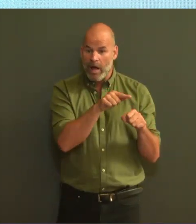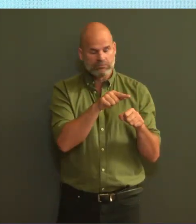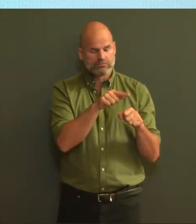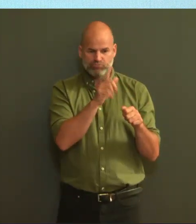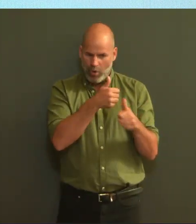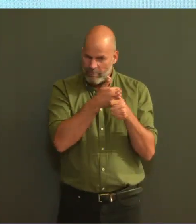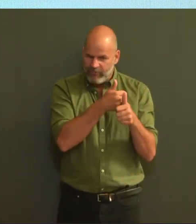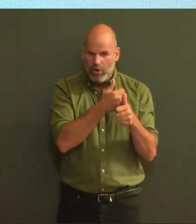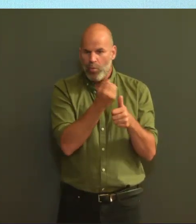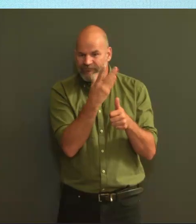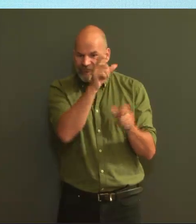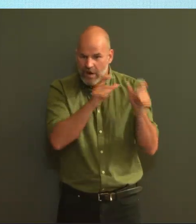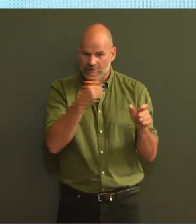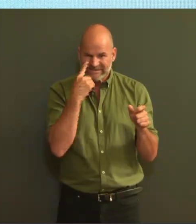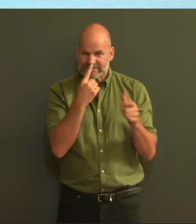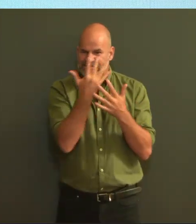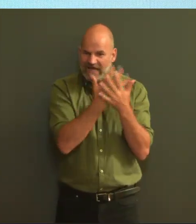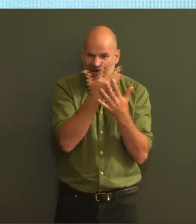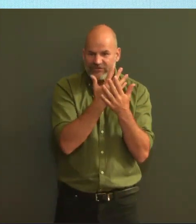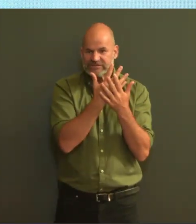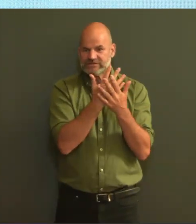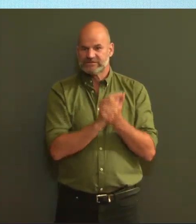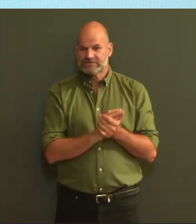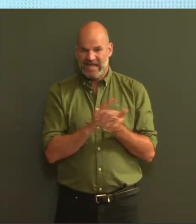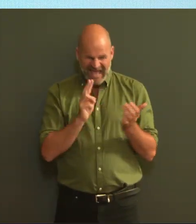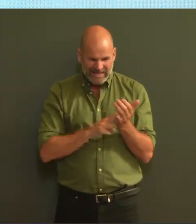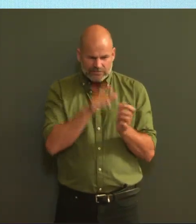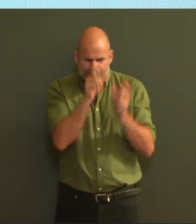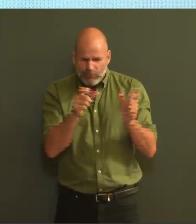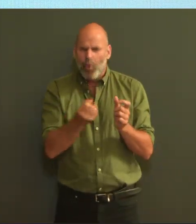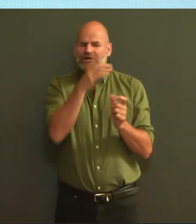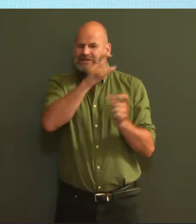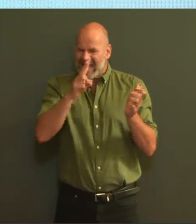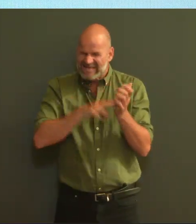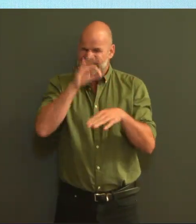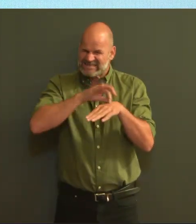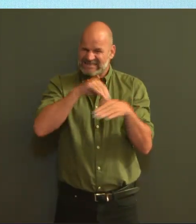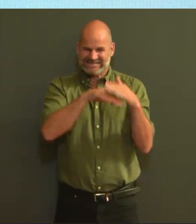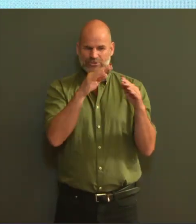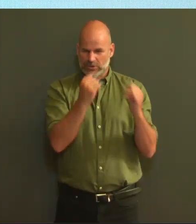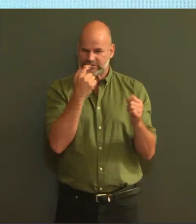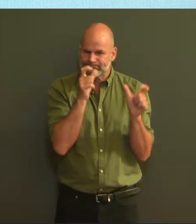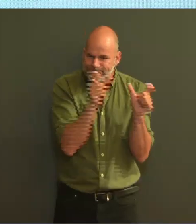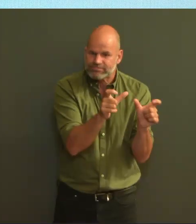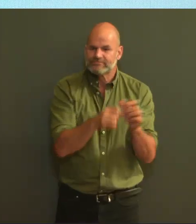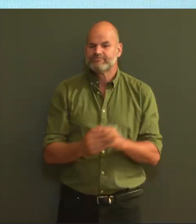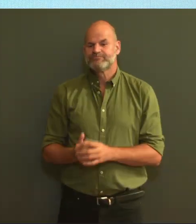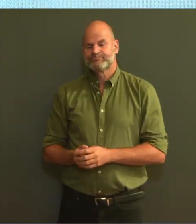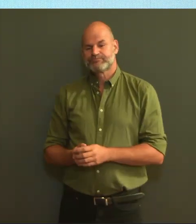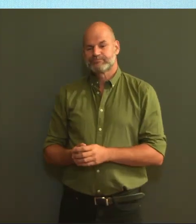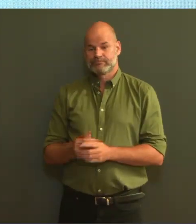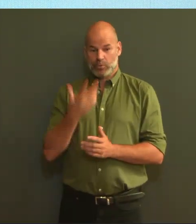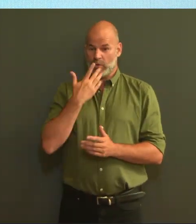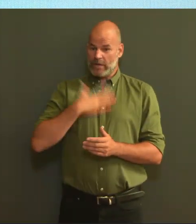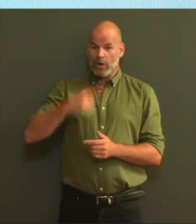weer te geven. De ziekenhuiscijfers geven ons een antwoord op de vraag waar staan we vandaag, terwijl